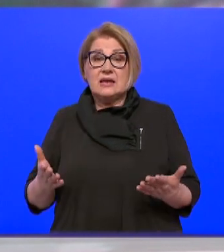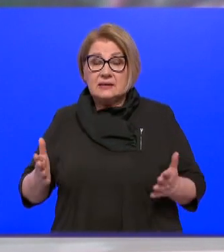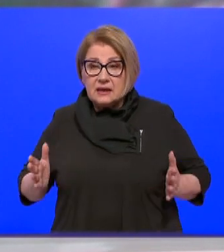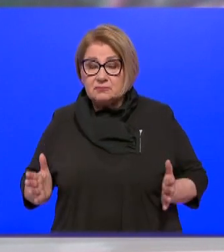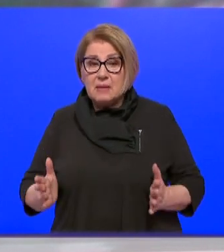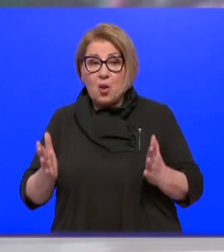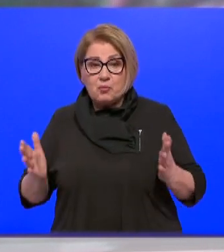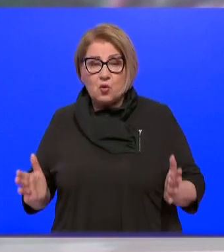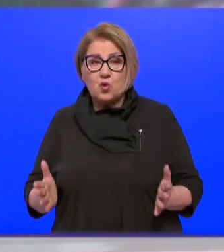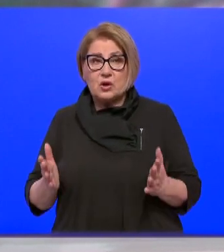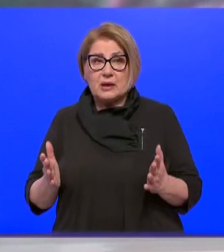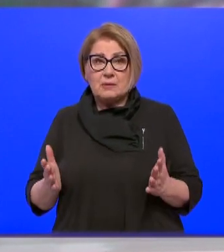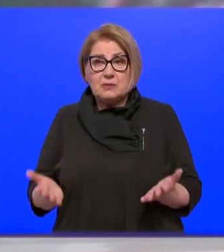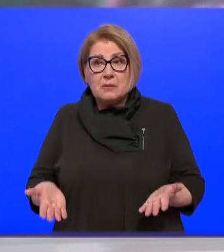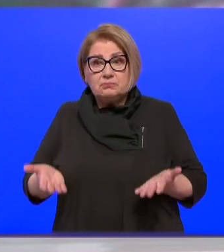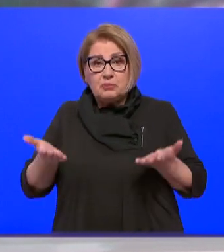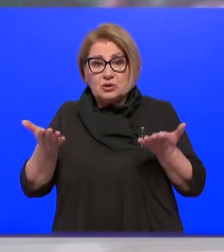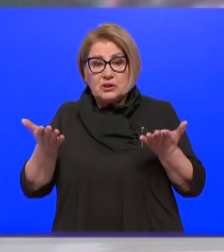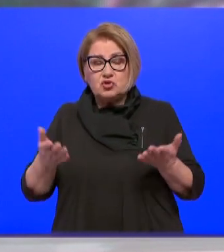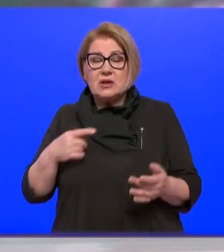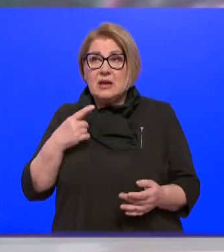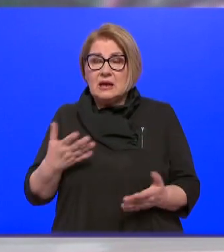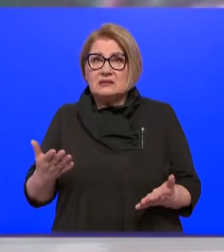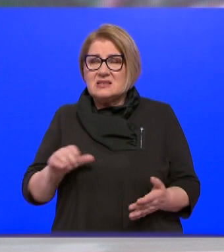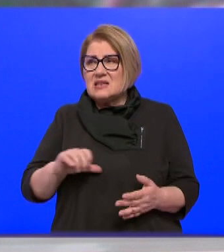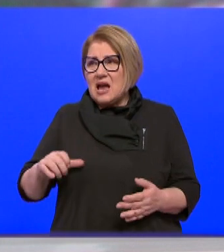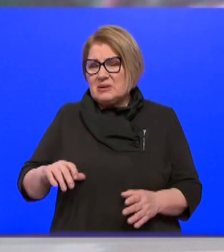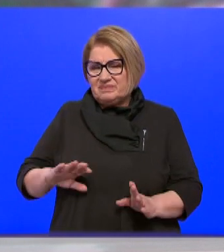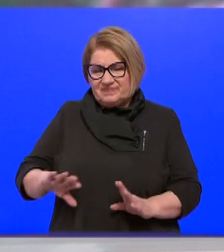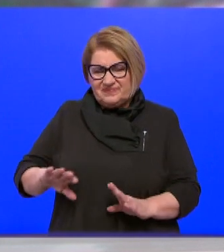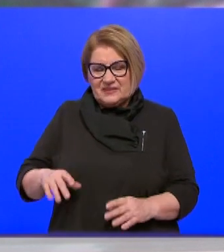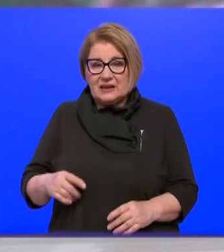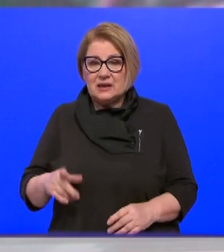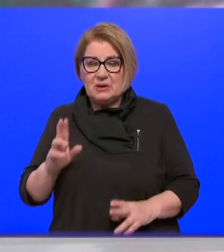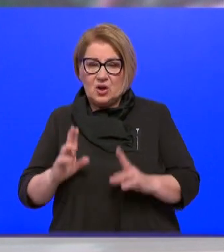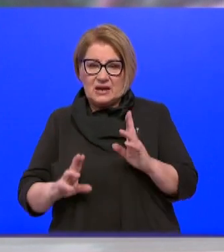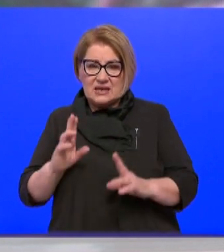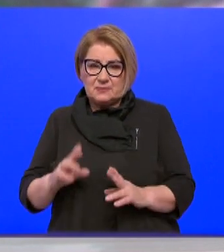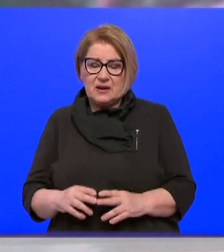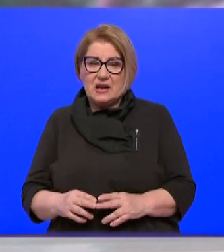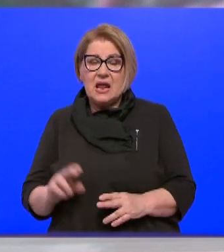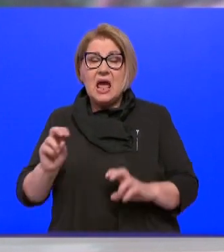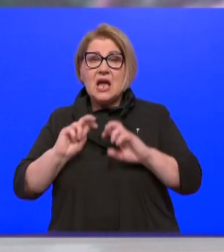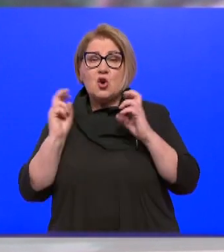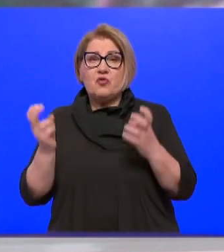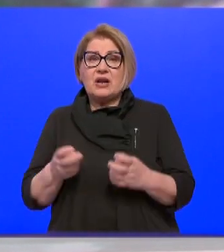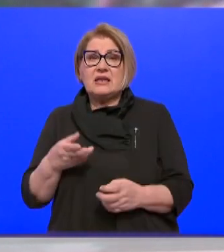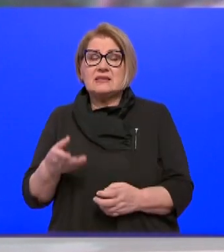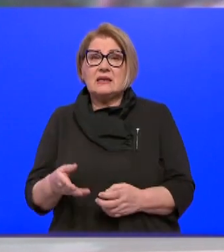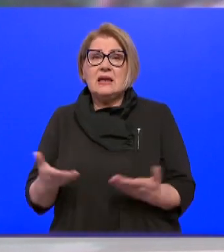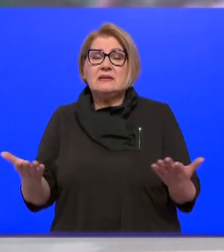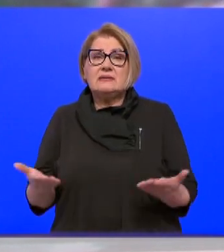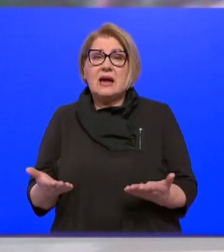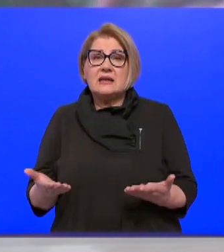pogurnuti, podržati, pridići ih kad pokleknu, jer bilo je rasprave na konferenciji o tome da li